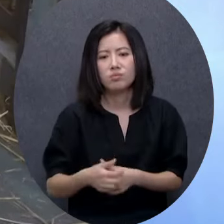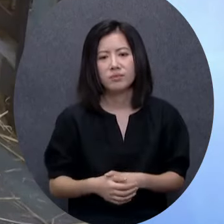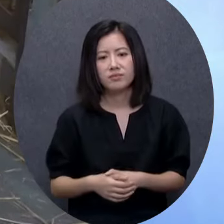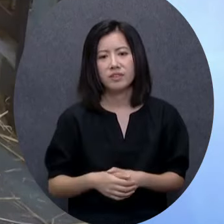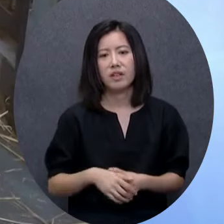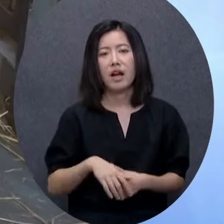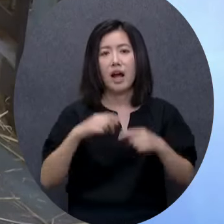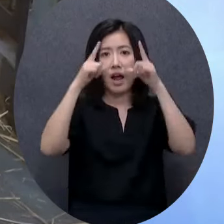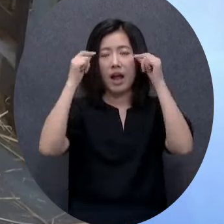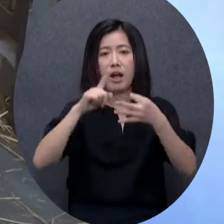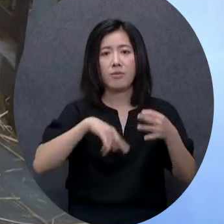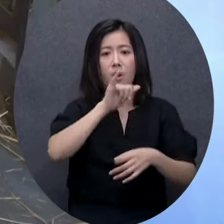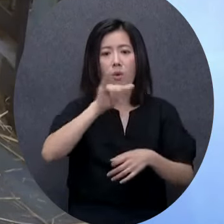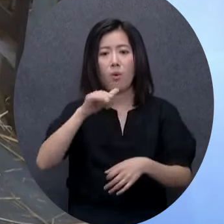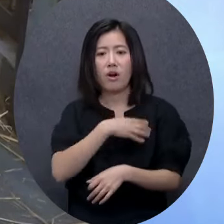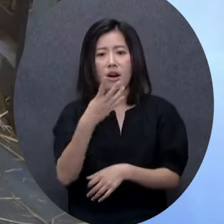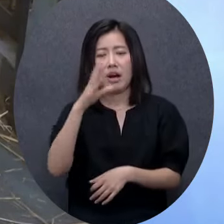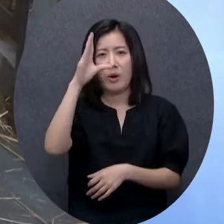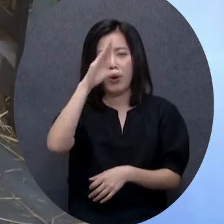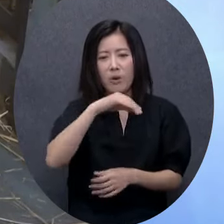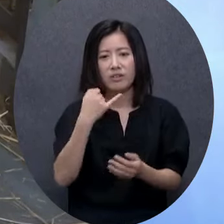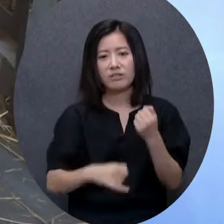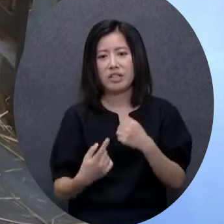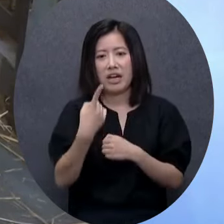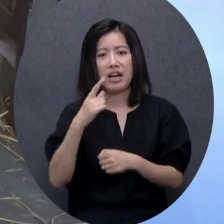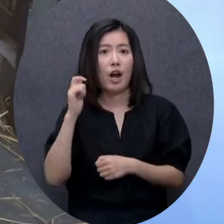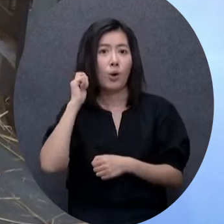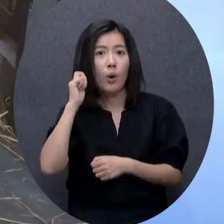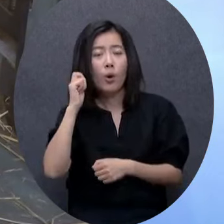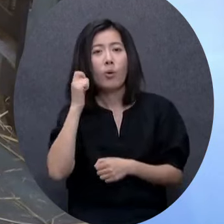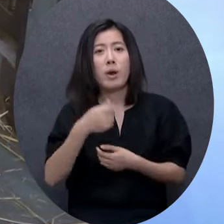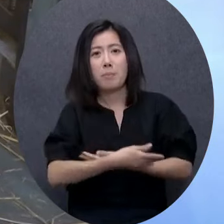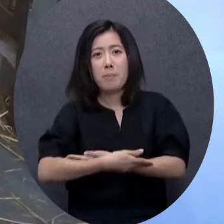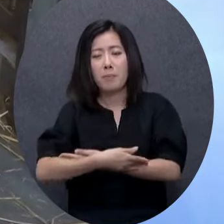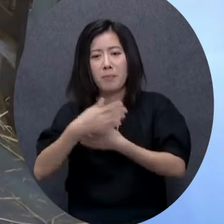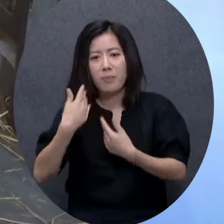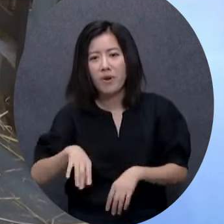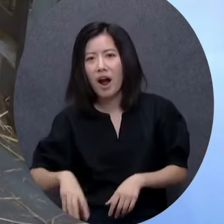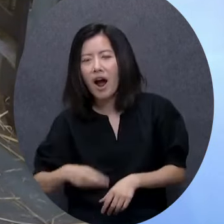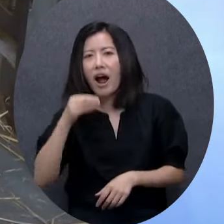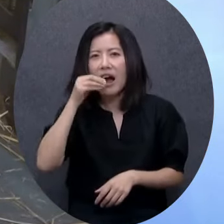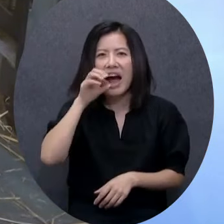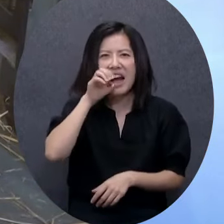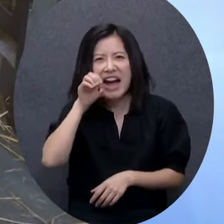大熊猫盈盈星期四凌晨生了第一只雌性大熊猫 BB 后，用口担住佢，